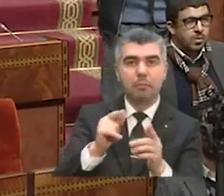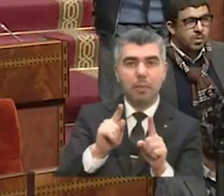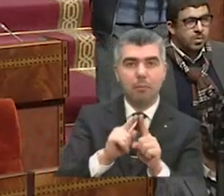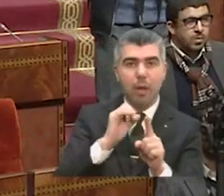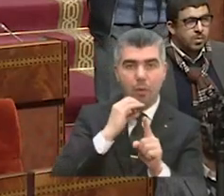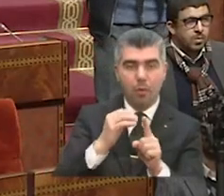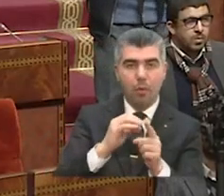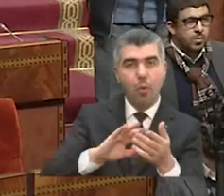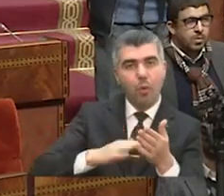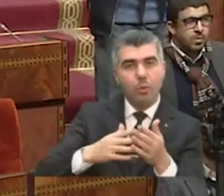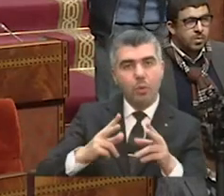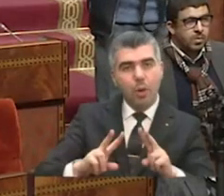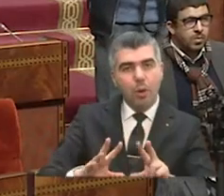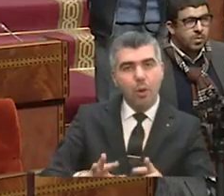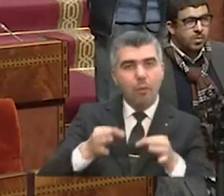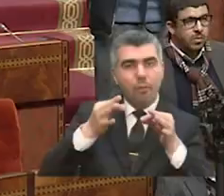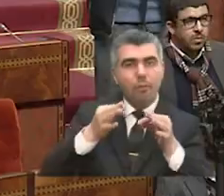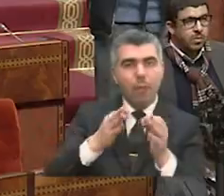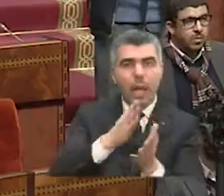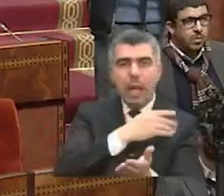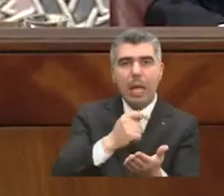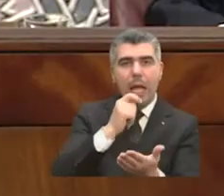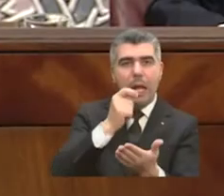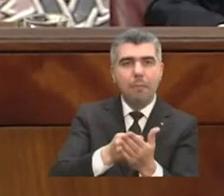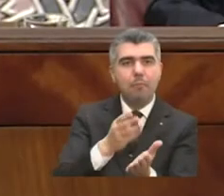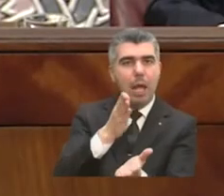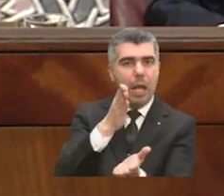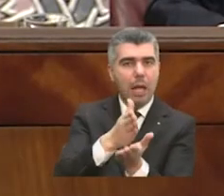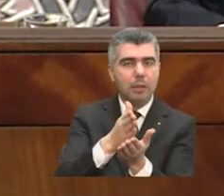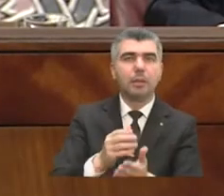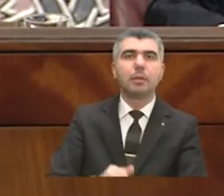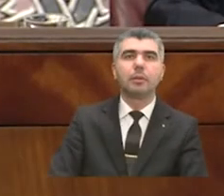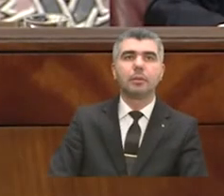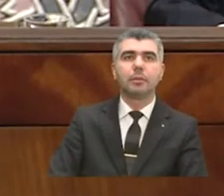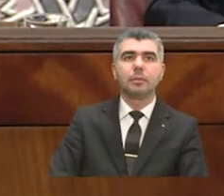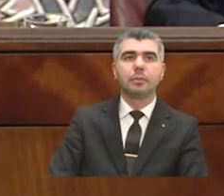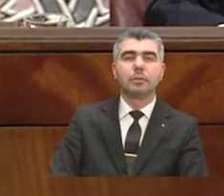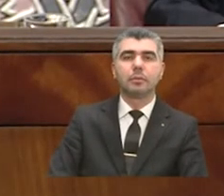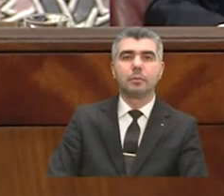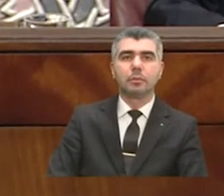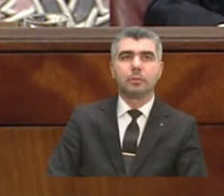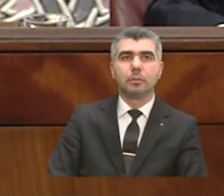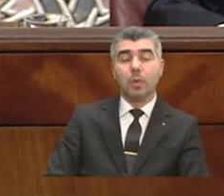la nécessité de respecter